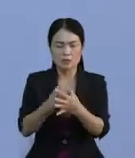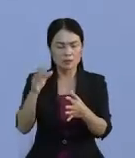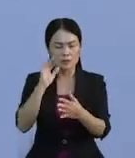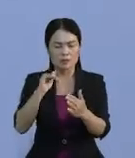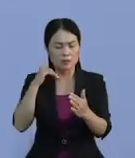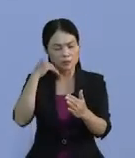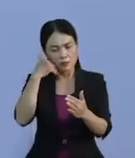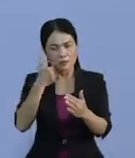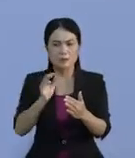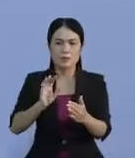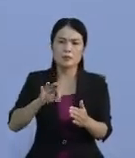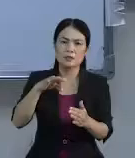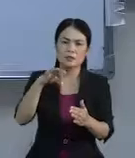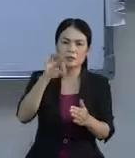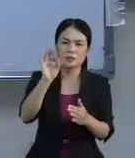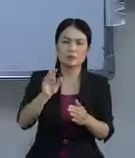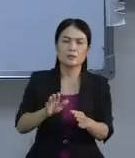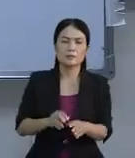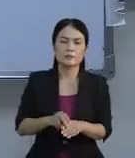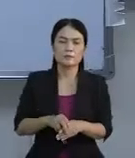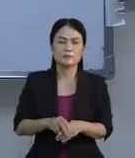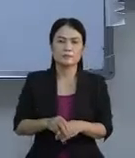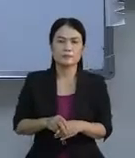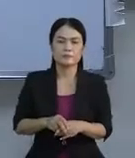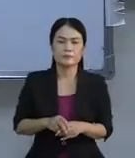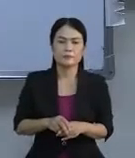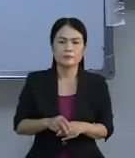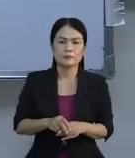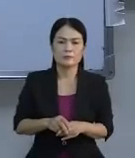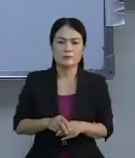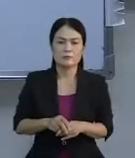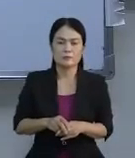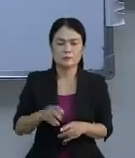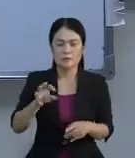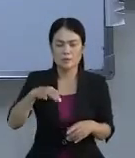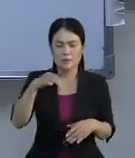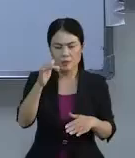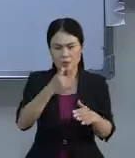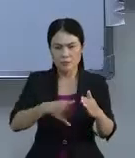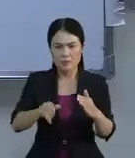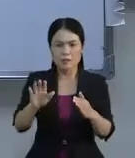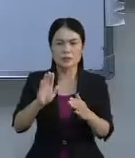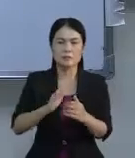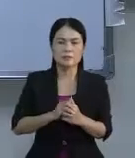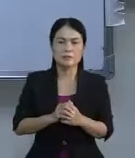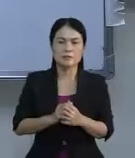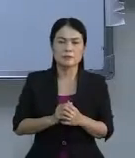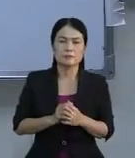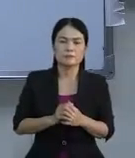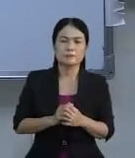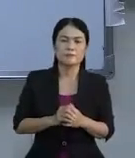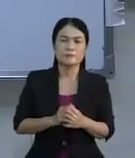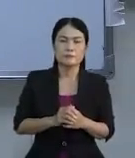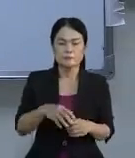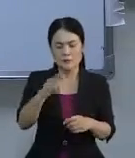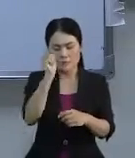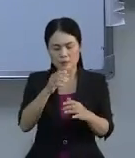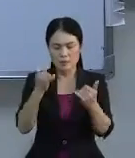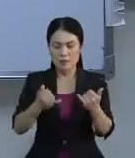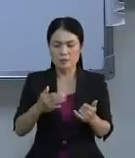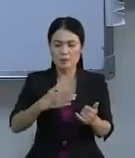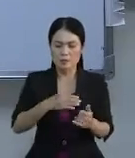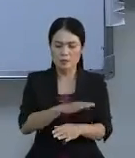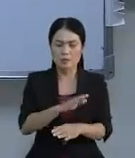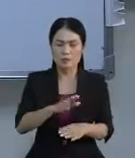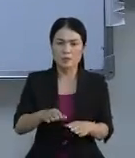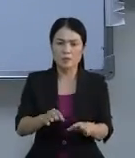អៀនខ្លួនក៏ហើរចេញបាត់ទៅបាទសំទោសក៏ហើរគេចបាត់ទៅអញ្ចឹងនៅក្នុងសាច់រឿងនេះលោកគ្រូឲ្យ